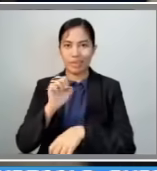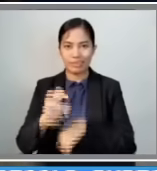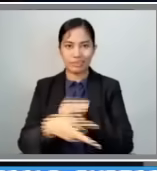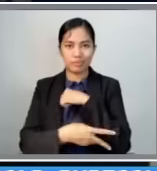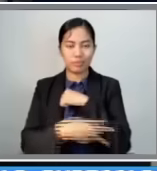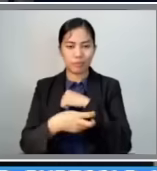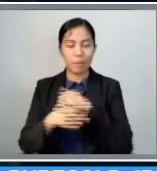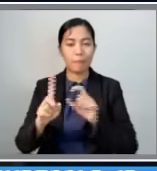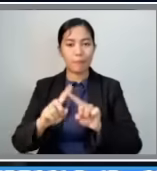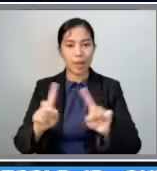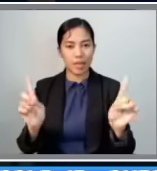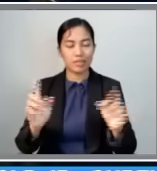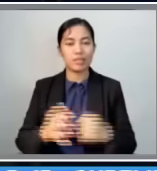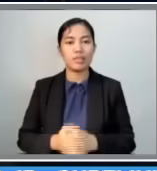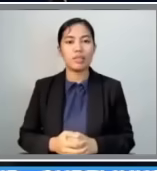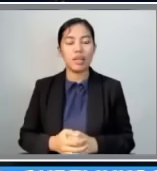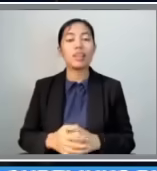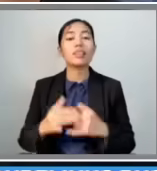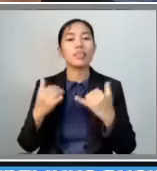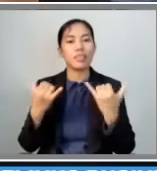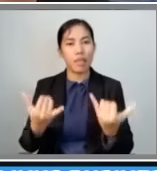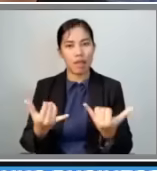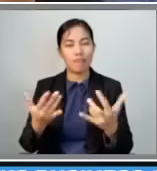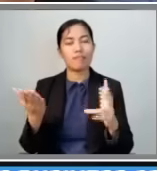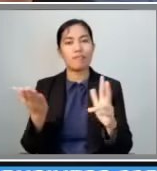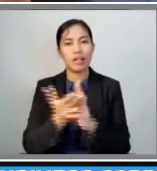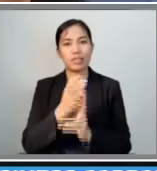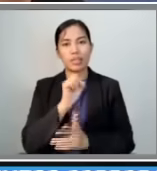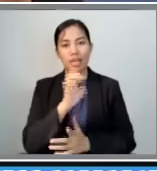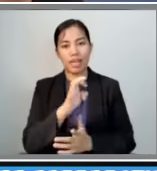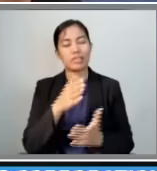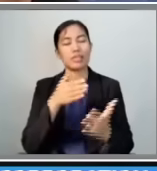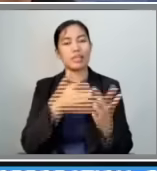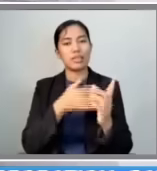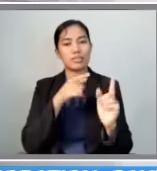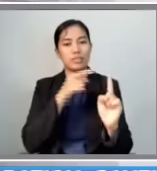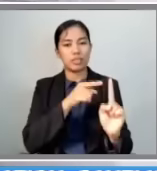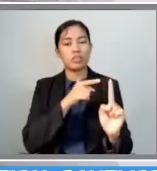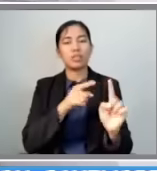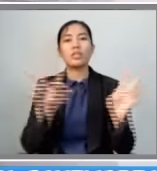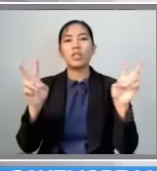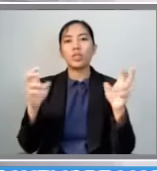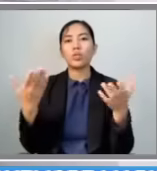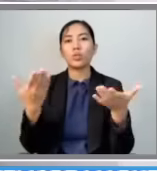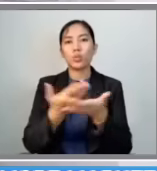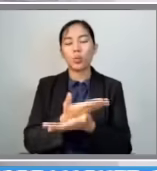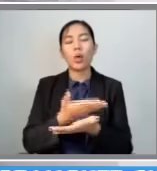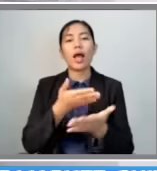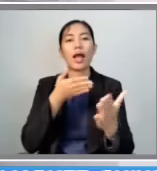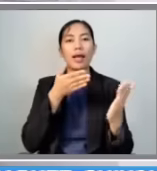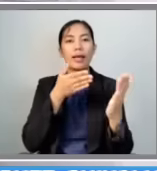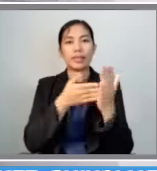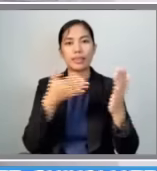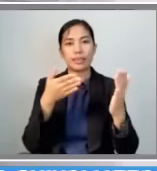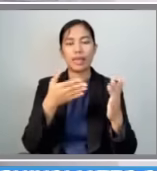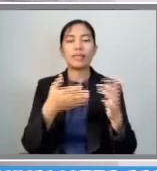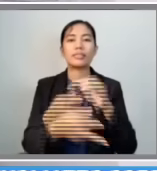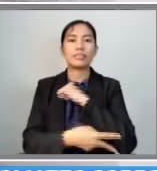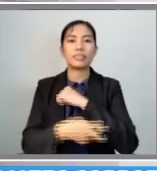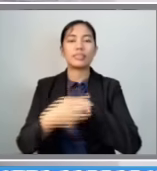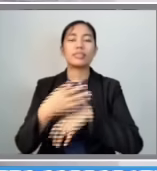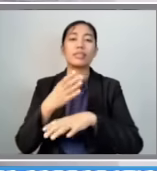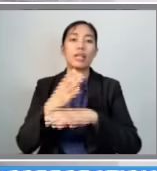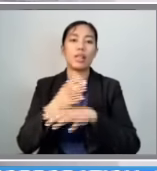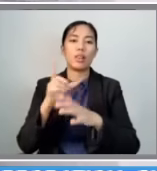siya makukulong matapos sampahan ng reklamong paglaba sa new anti-carnapping law. Itong suspect ay marami na palang reklamo